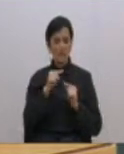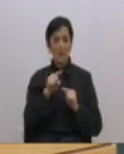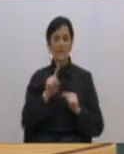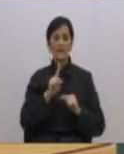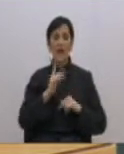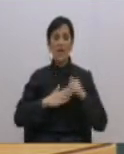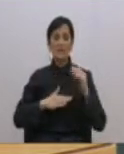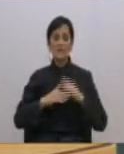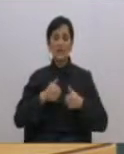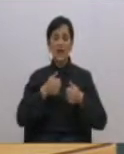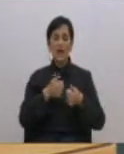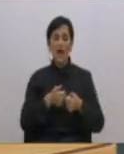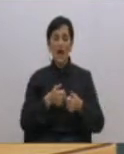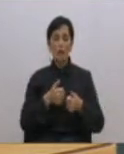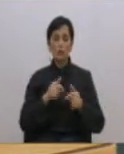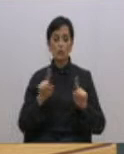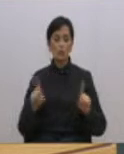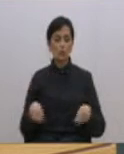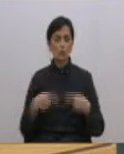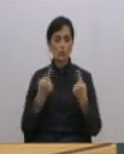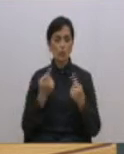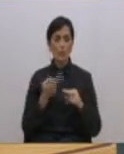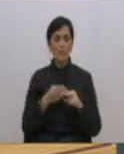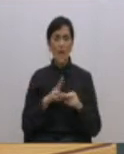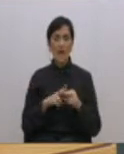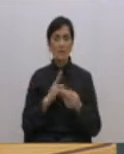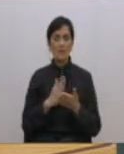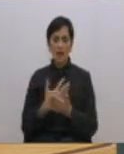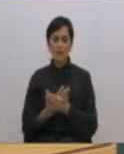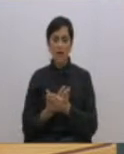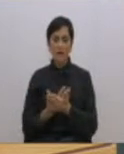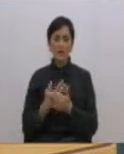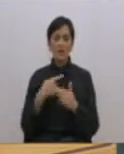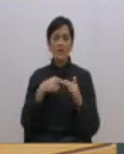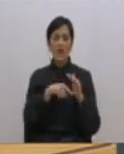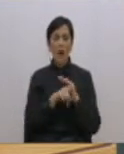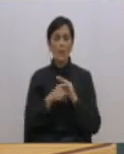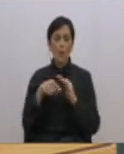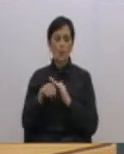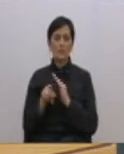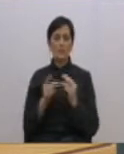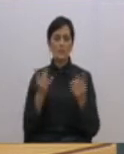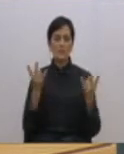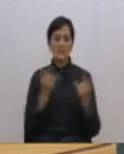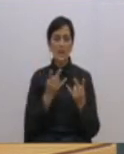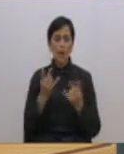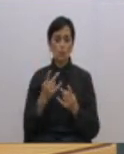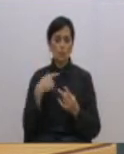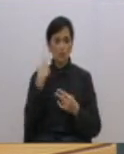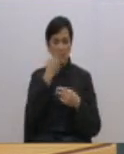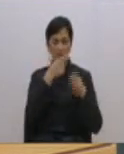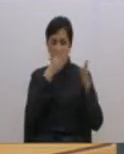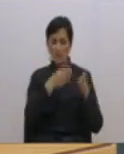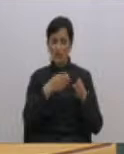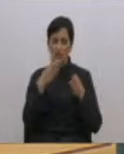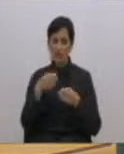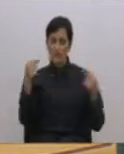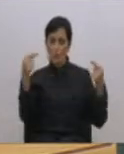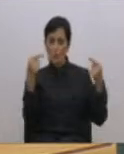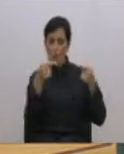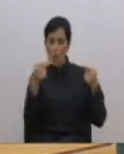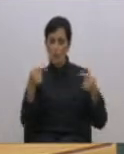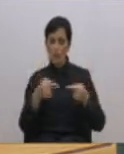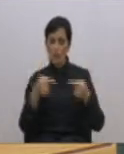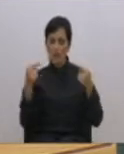ხელს რესოციალიზაციას? Ეს არის სხვადასხვა აქტივობა იმ საჭიროებებიდან, რომელიც ინდივიდუალურად მორგებული არის